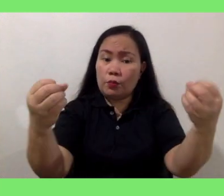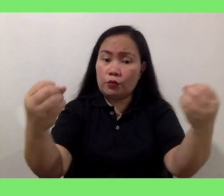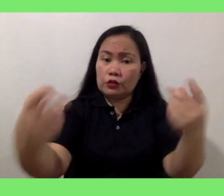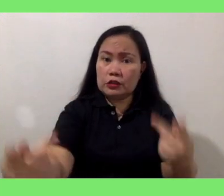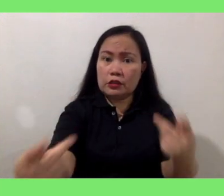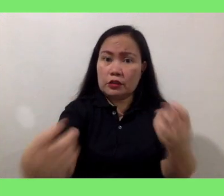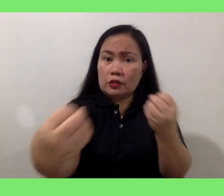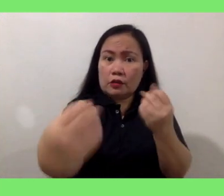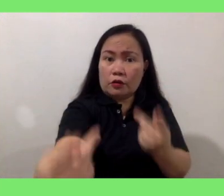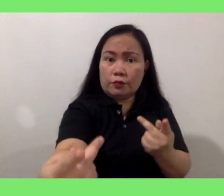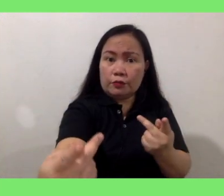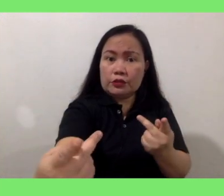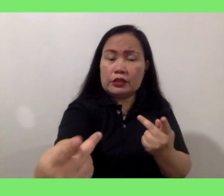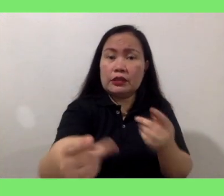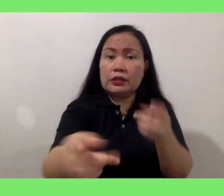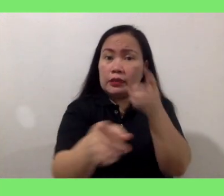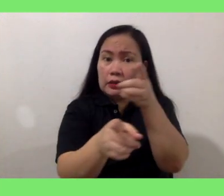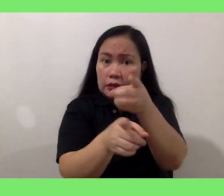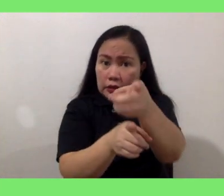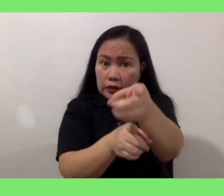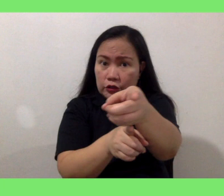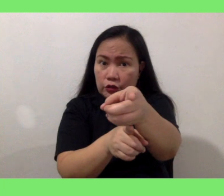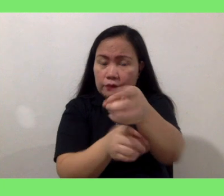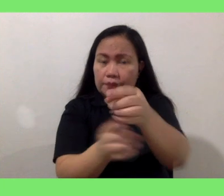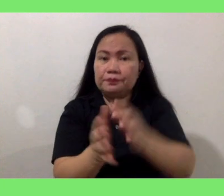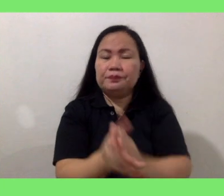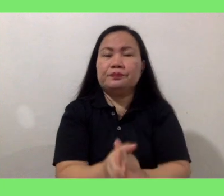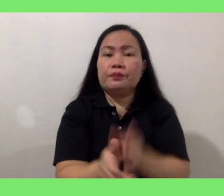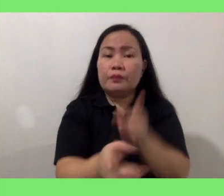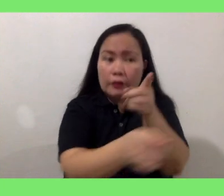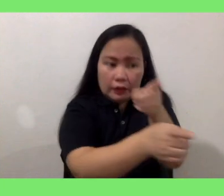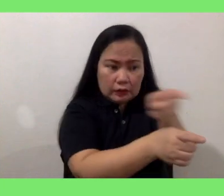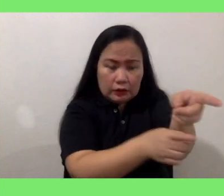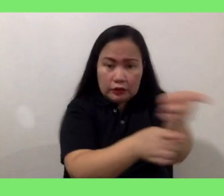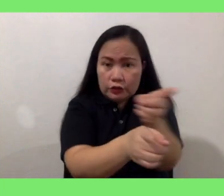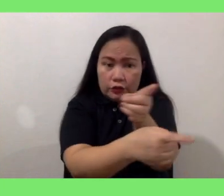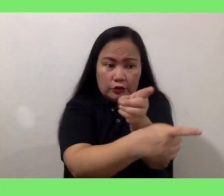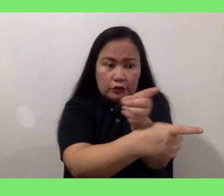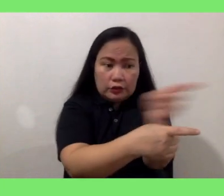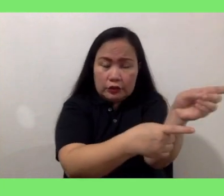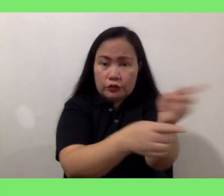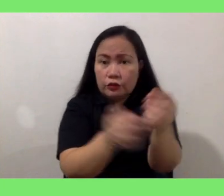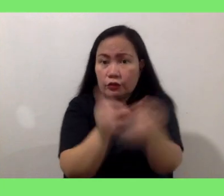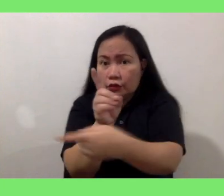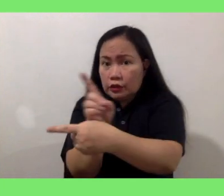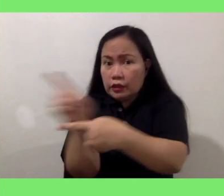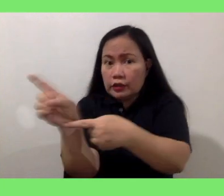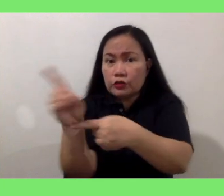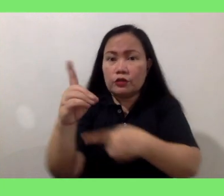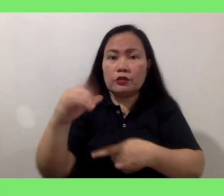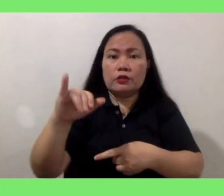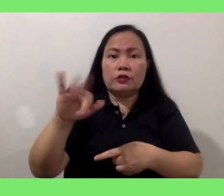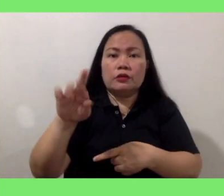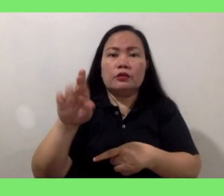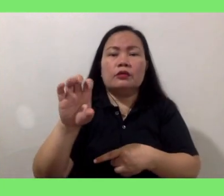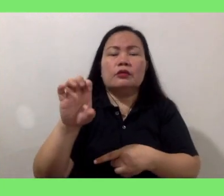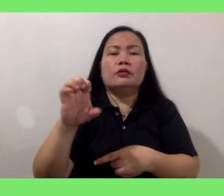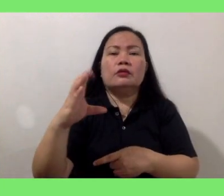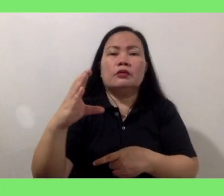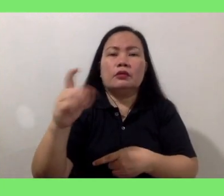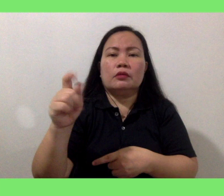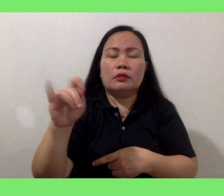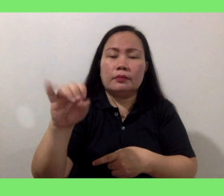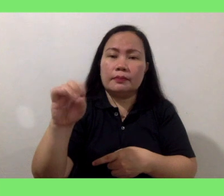rays, meron siyang common endpoint na kung saan nag-extend siya sa parehong direction.